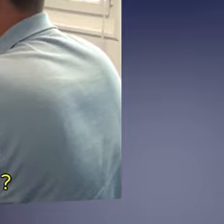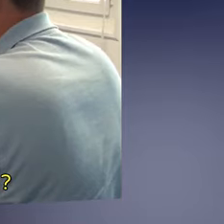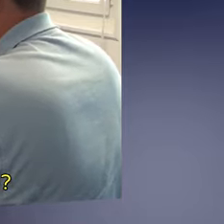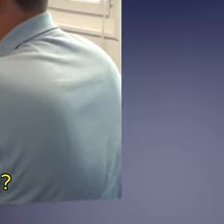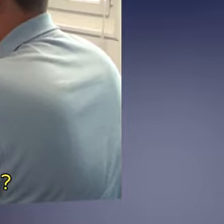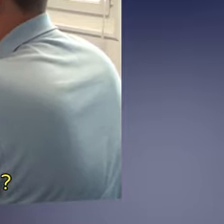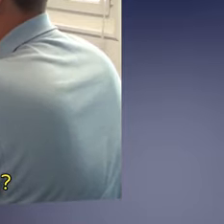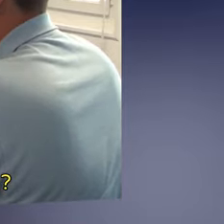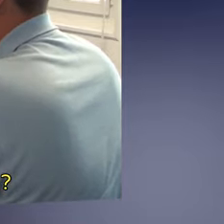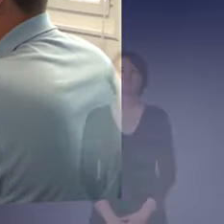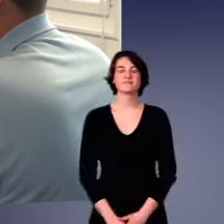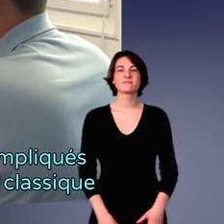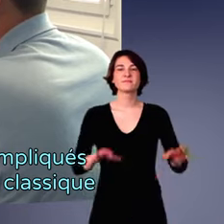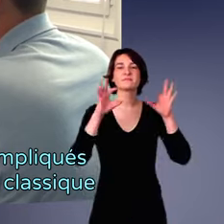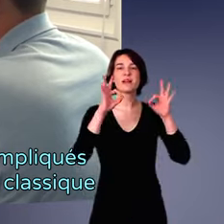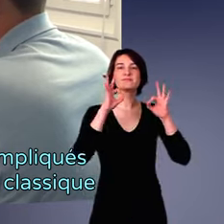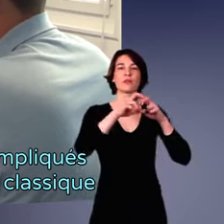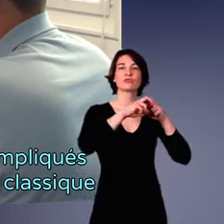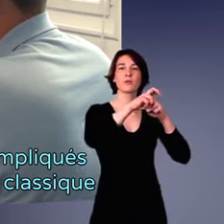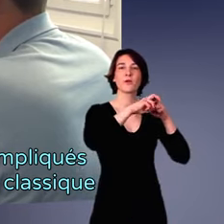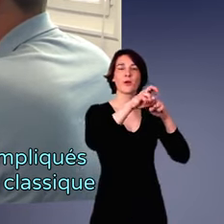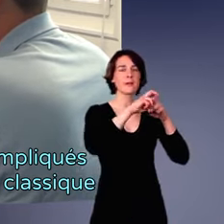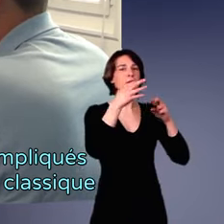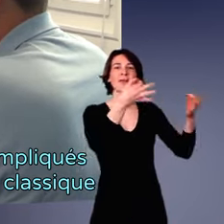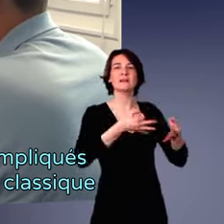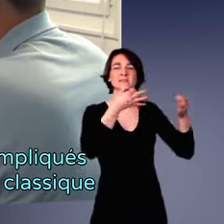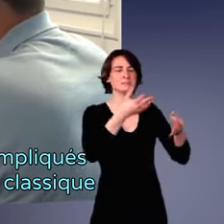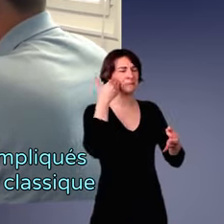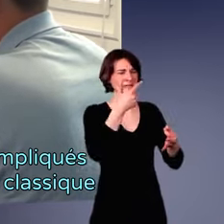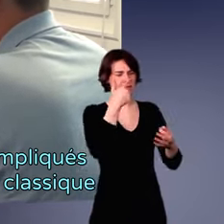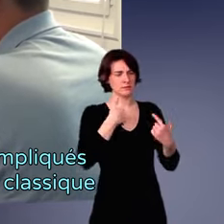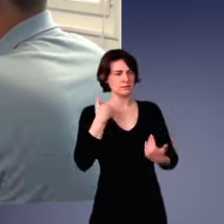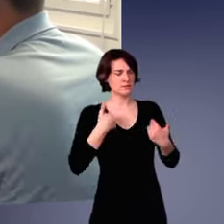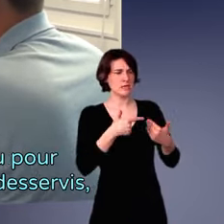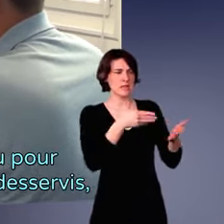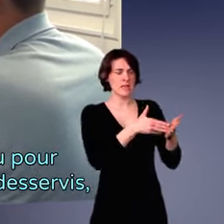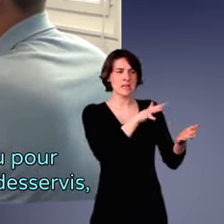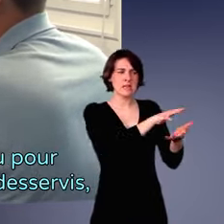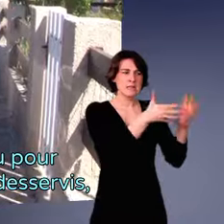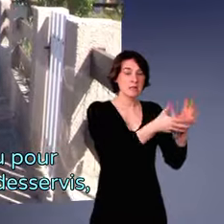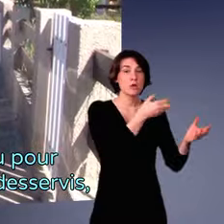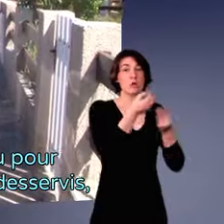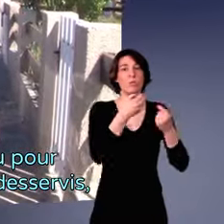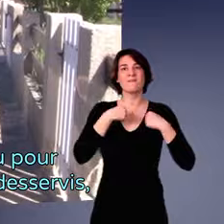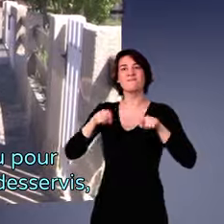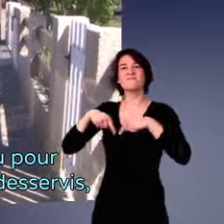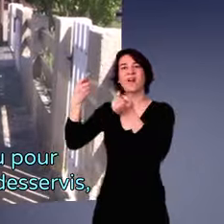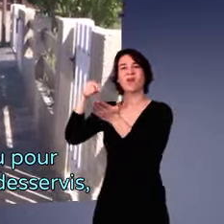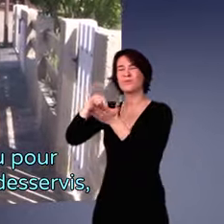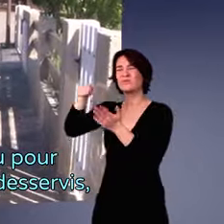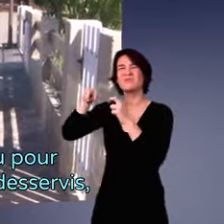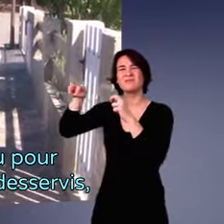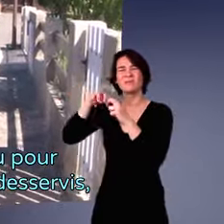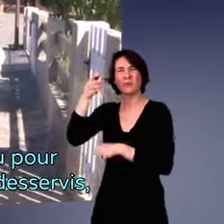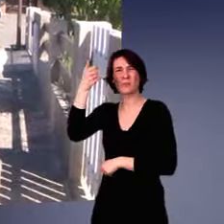handicap minutes ça IR enfin pour les trajets trop compliqués à faire en transport en commun classique pour certaines personnes ou pour atteindre des lieux